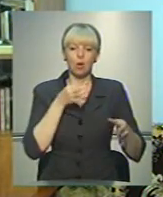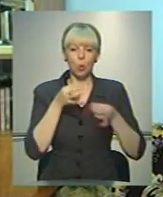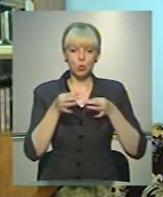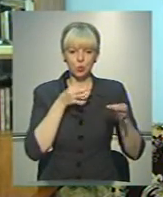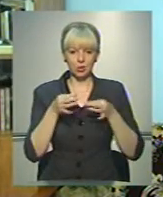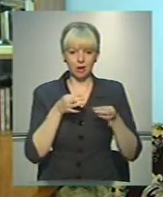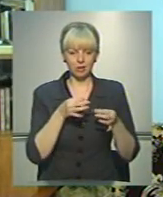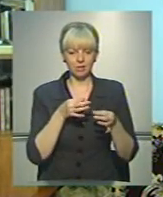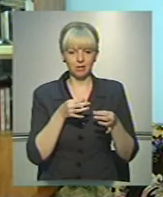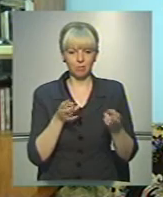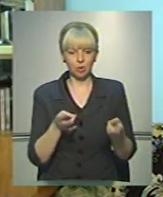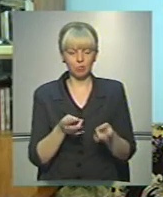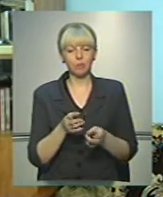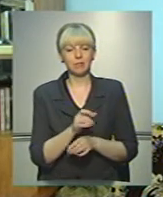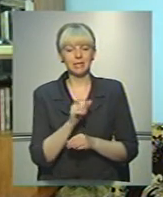консультації. Тобто,